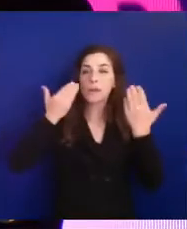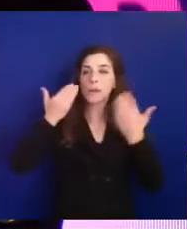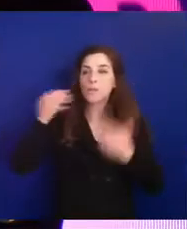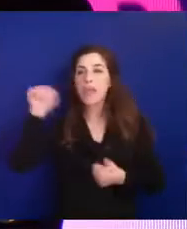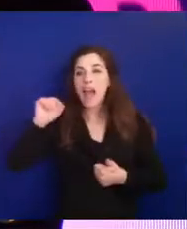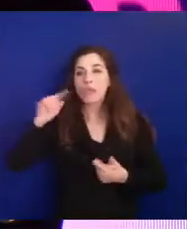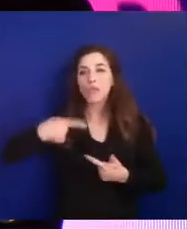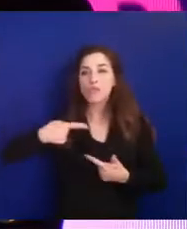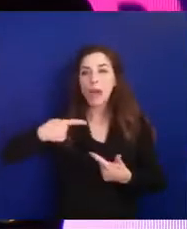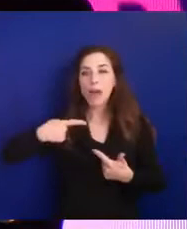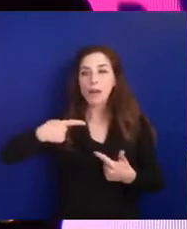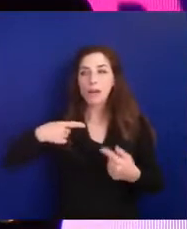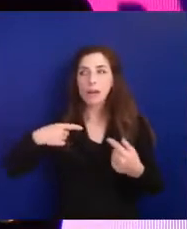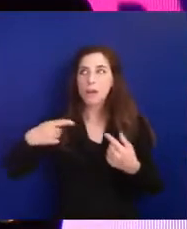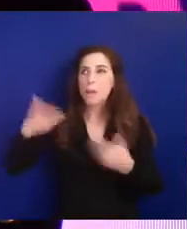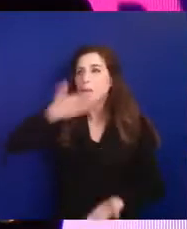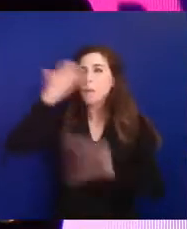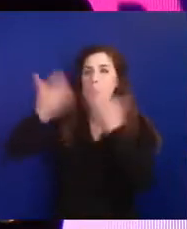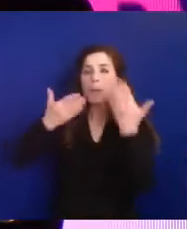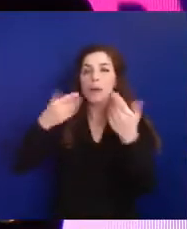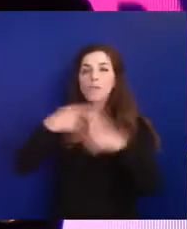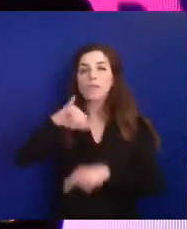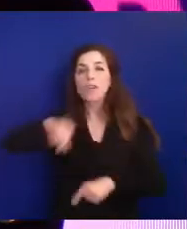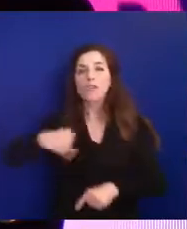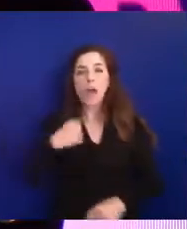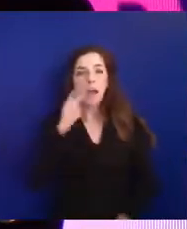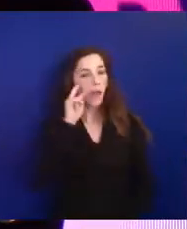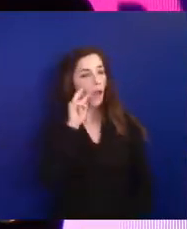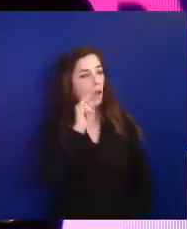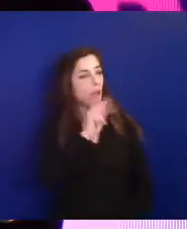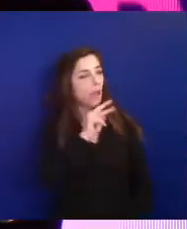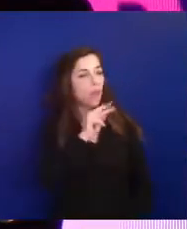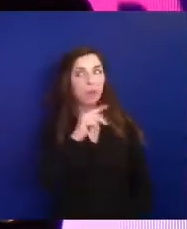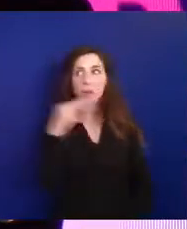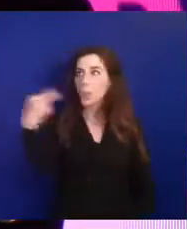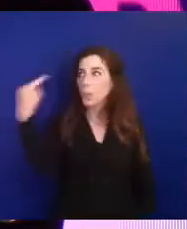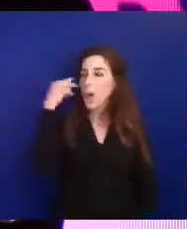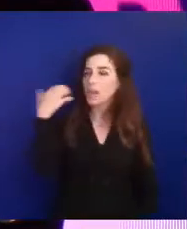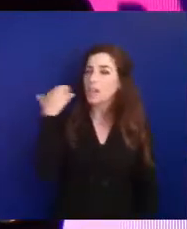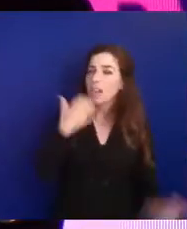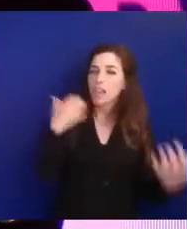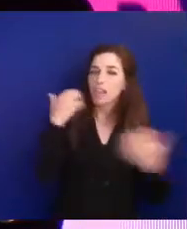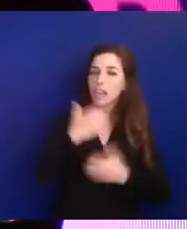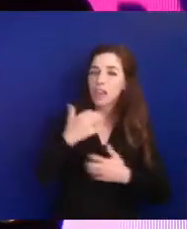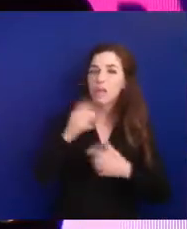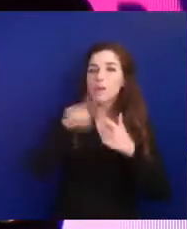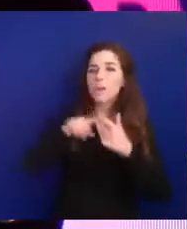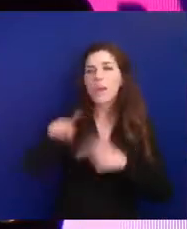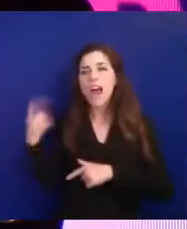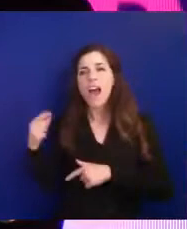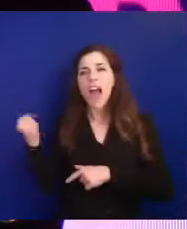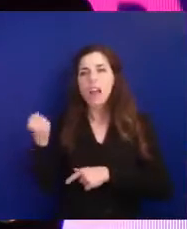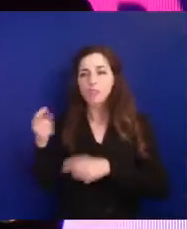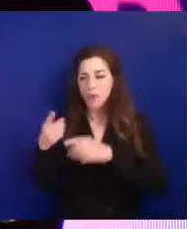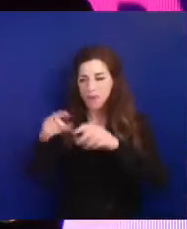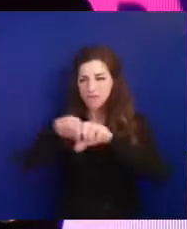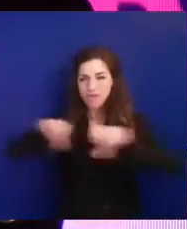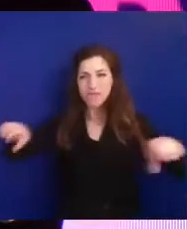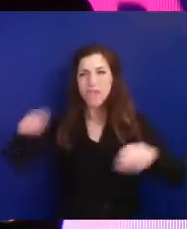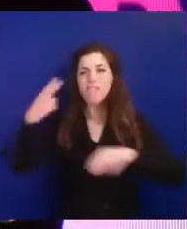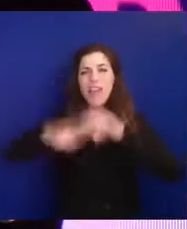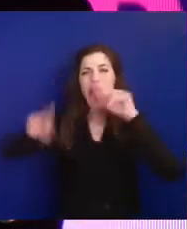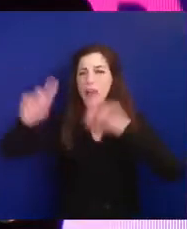rideva vedi gianni che aveva in mano una spranga di ferro con la quale mi colpiva la testa mi colpiva mi colpiva